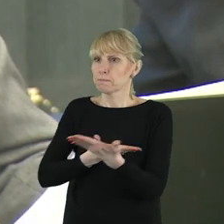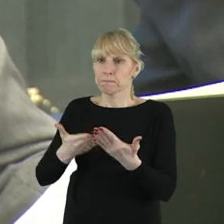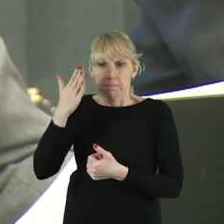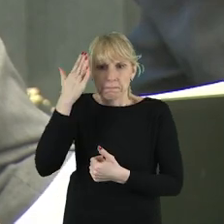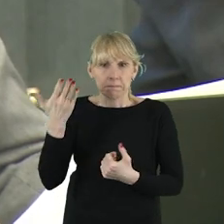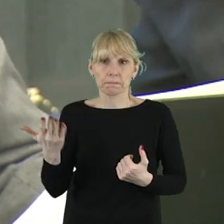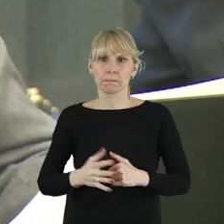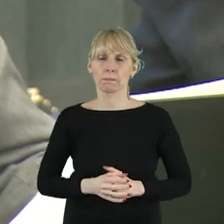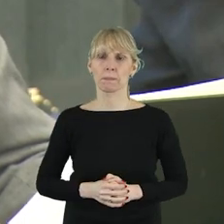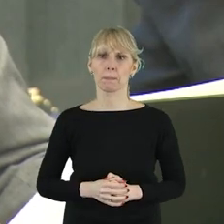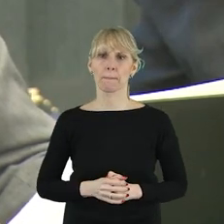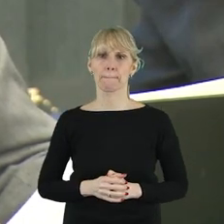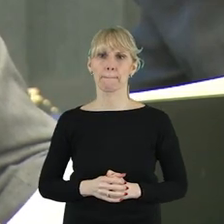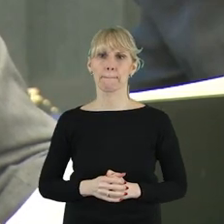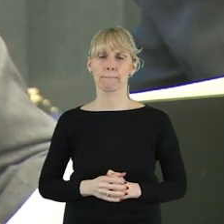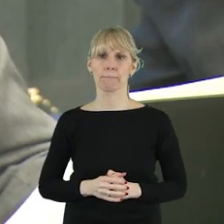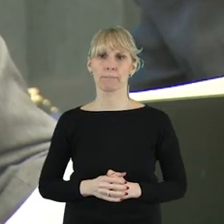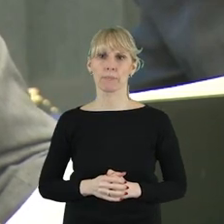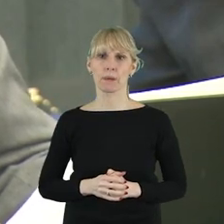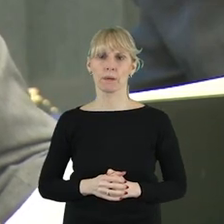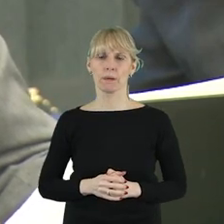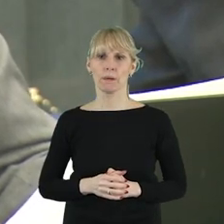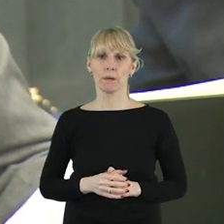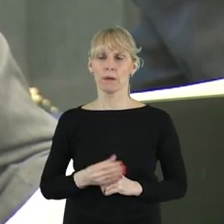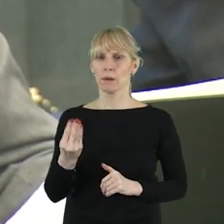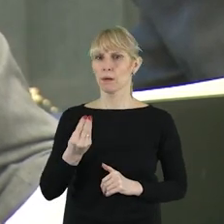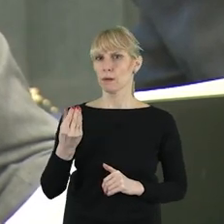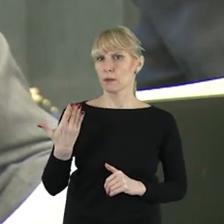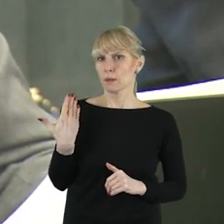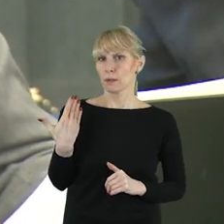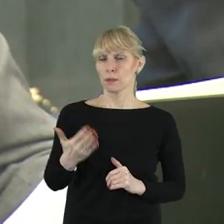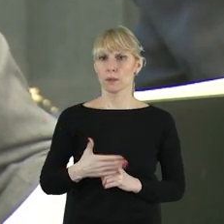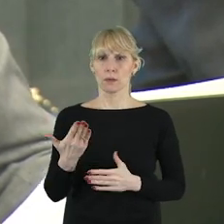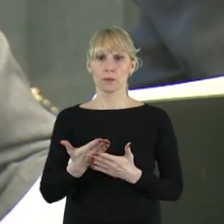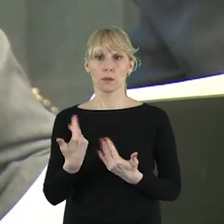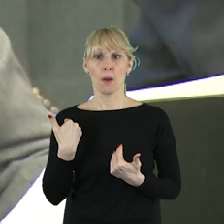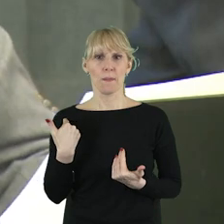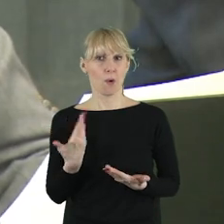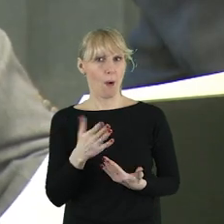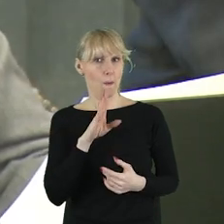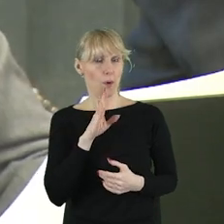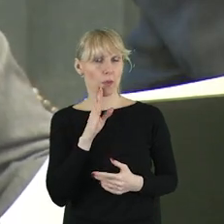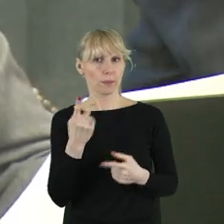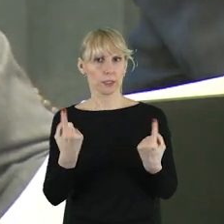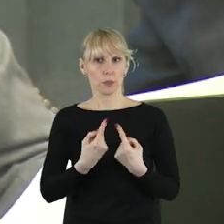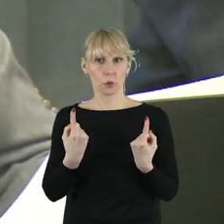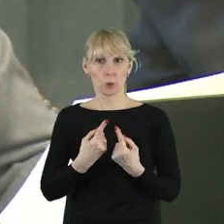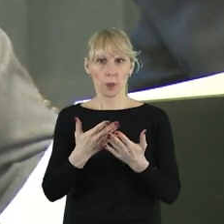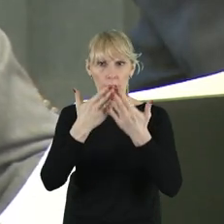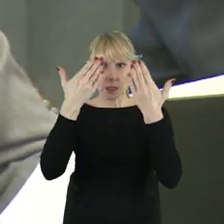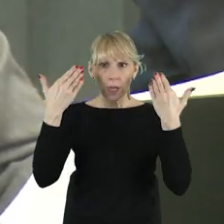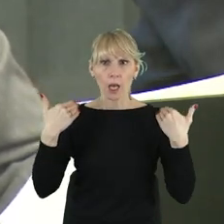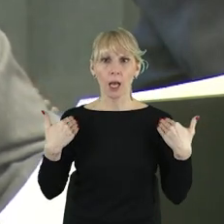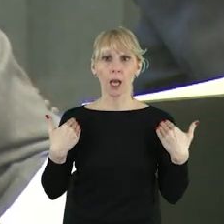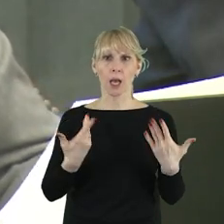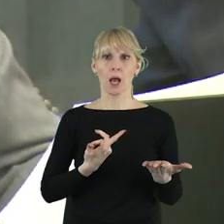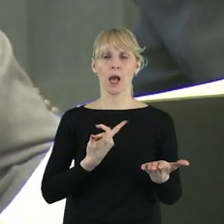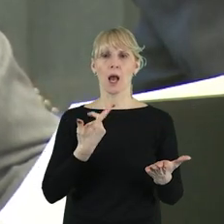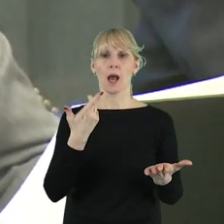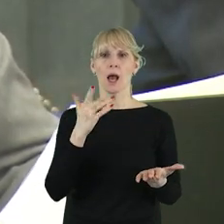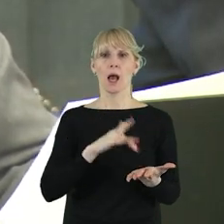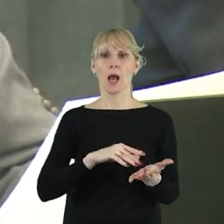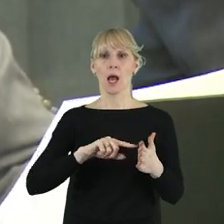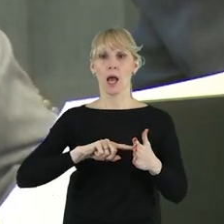na temat Zgierskiego Szpitala. Nieco odbiegnę od tematu. Gdzie państwo mówiliście o tym, jak to dobrze, że